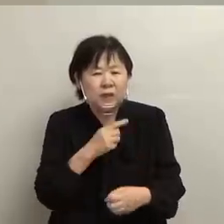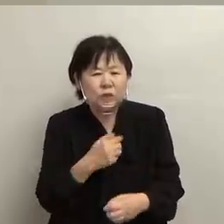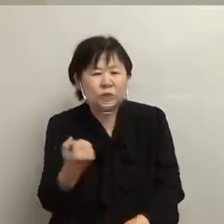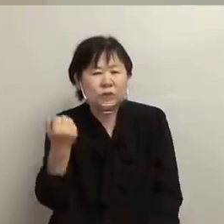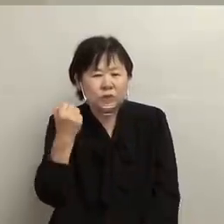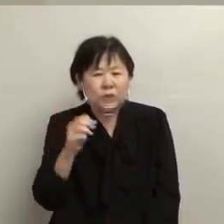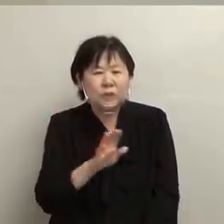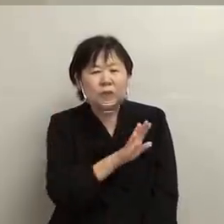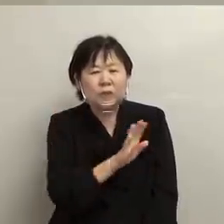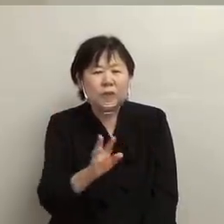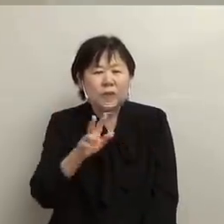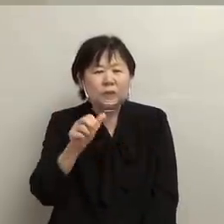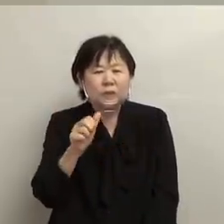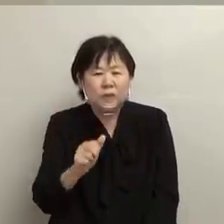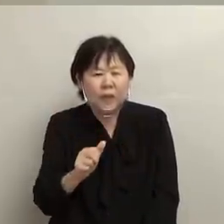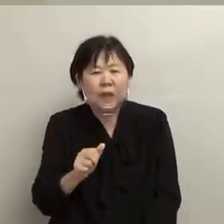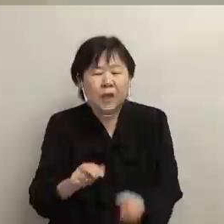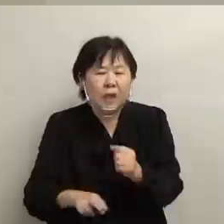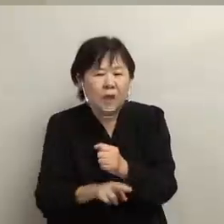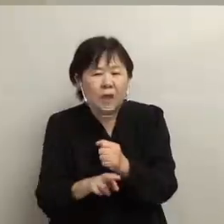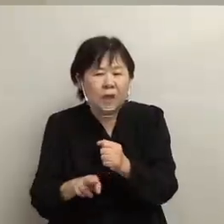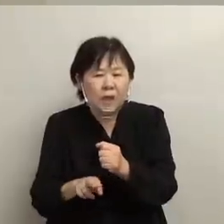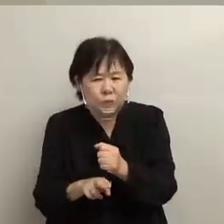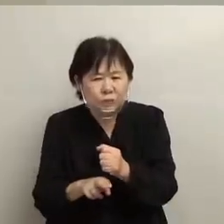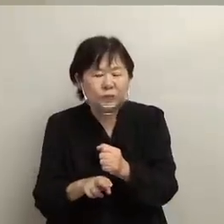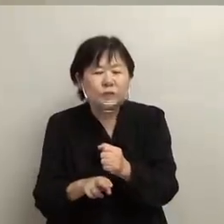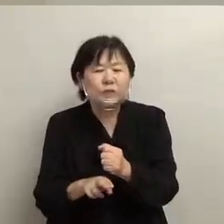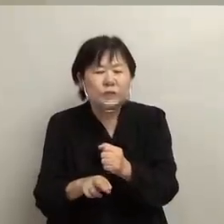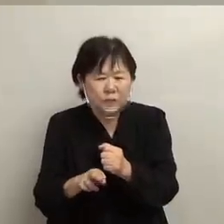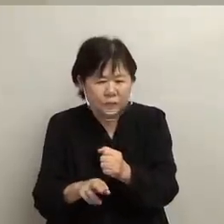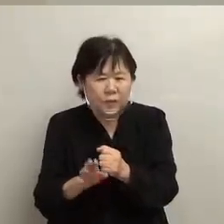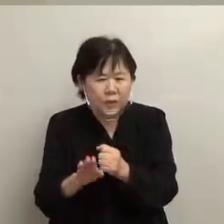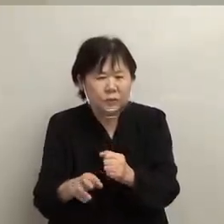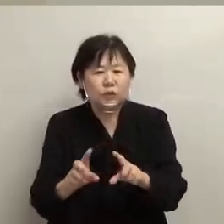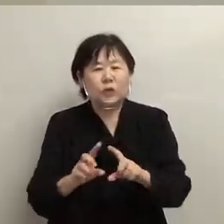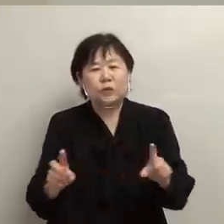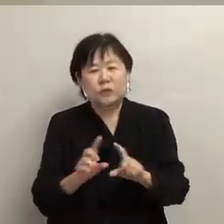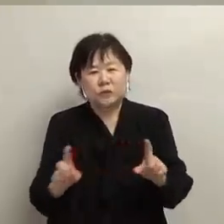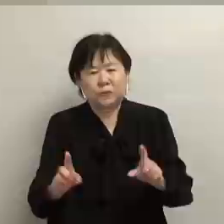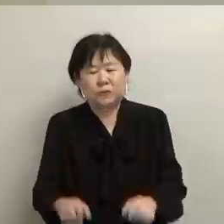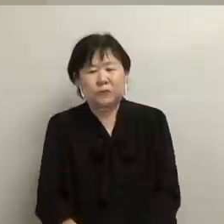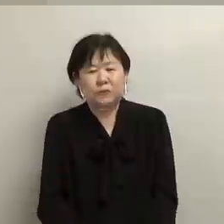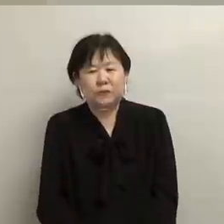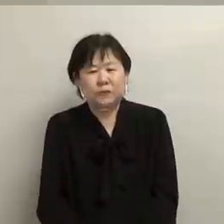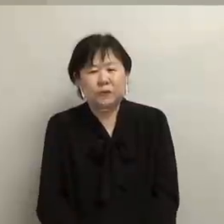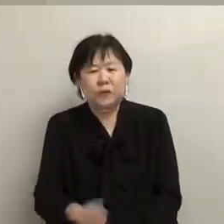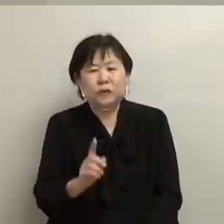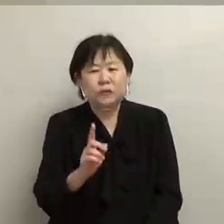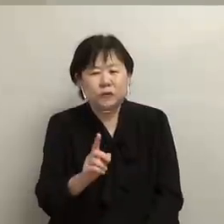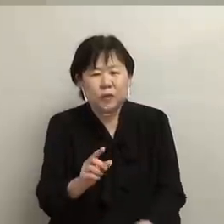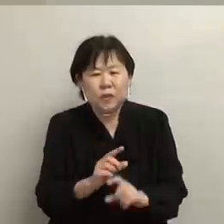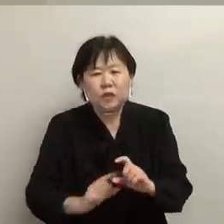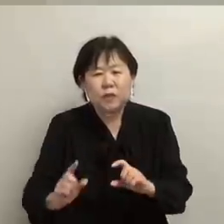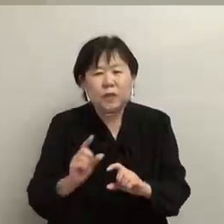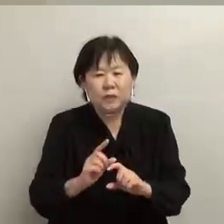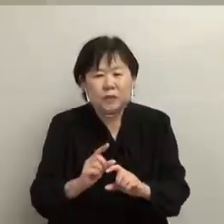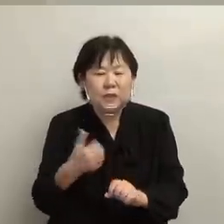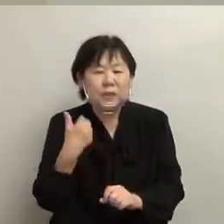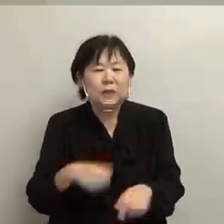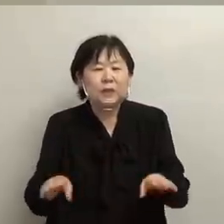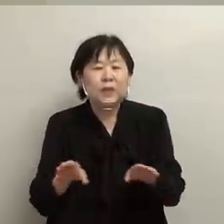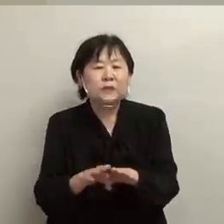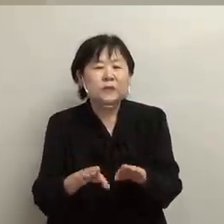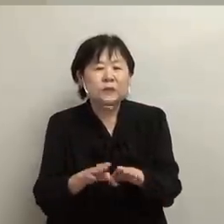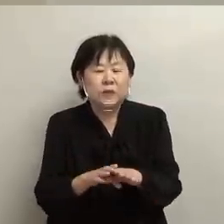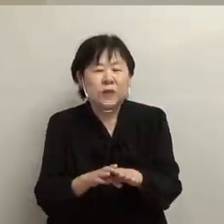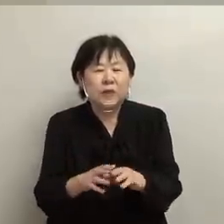影響というのはもちろんですこの間の機能会見でもそう申し上げたんですけども加えてですね夏休みに入って